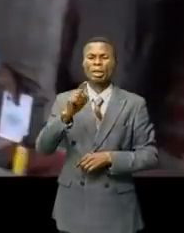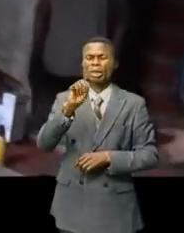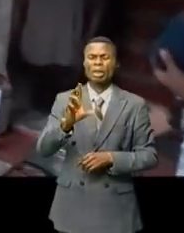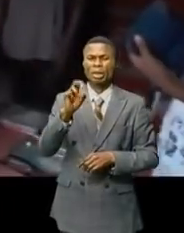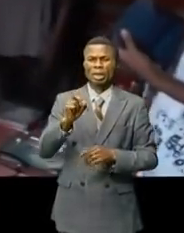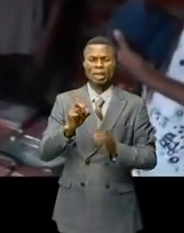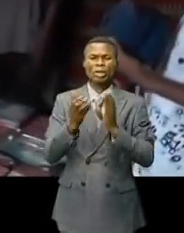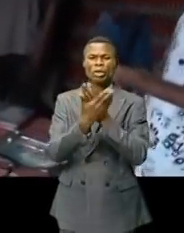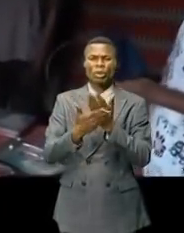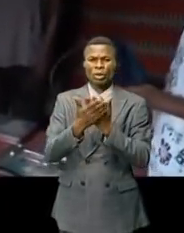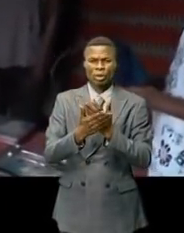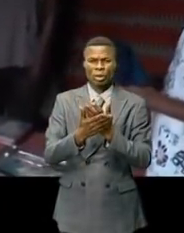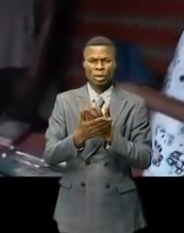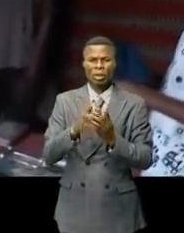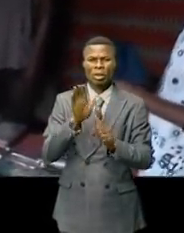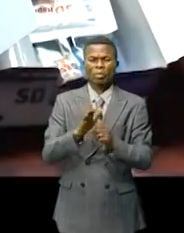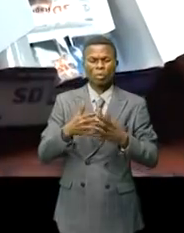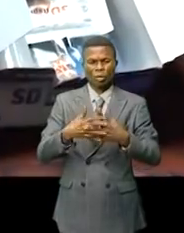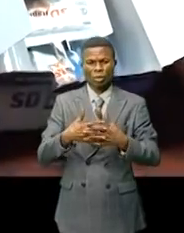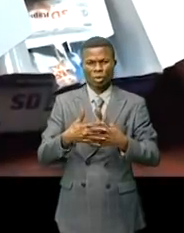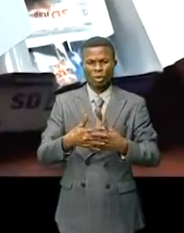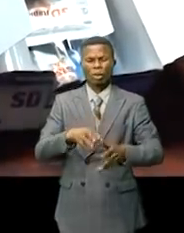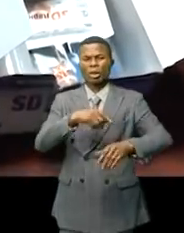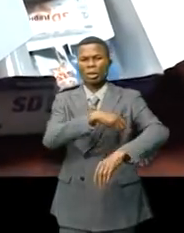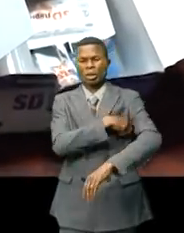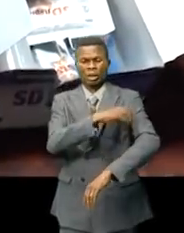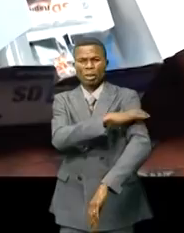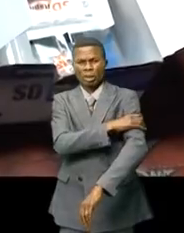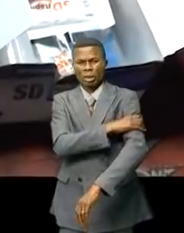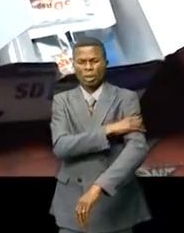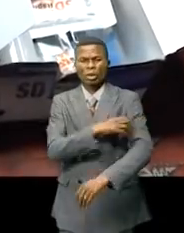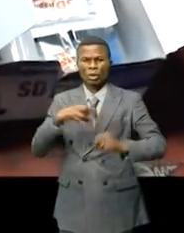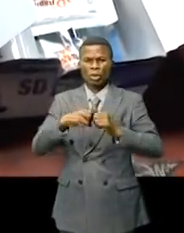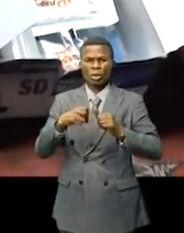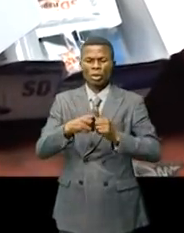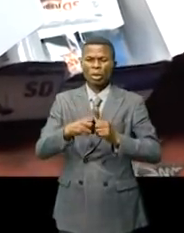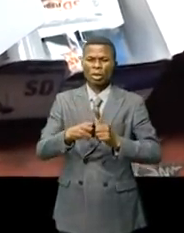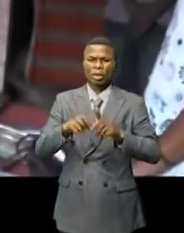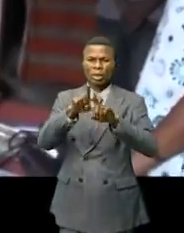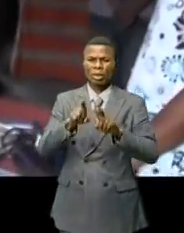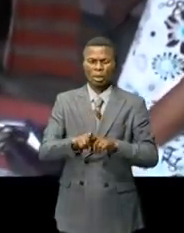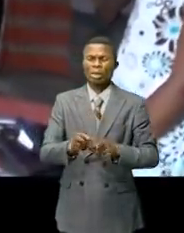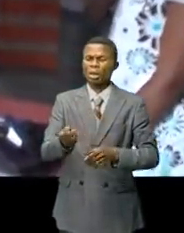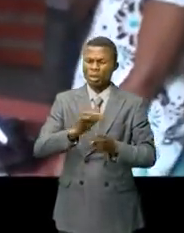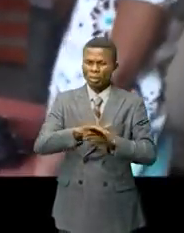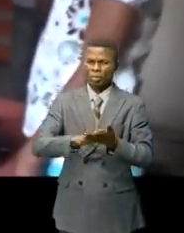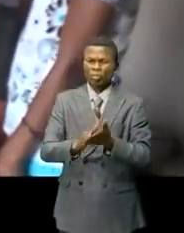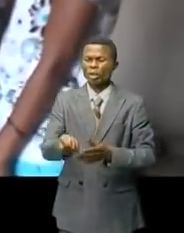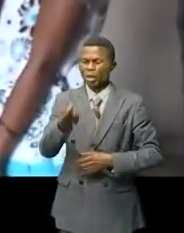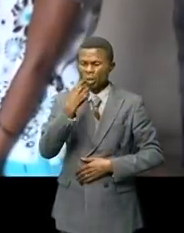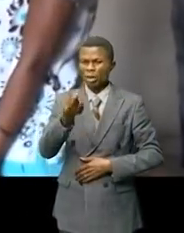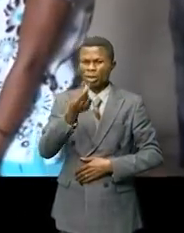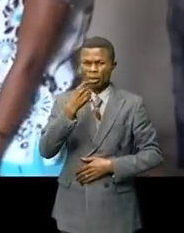et la diaspora constitué d'un appareil de tensiomètre électronique thermoflash de l'alcool paracétamol